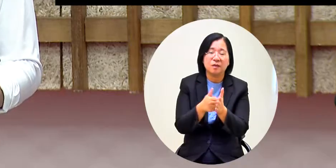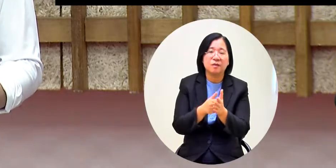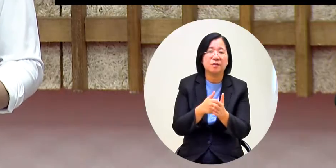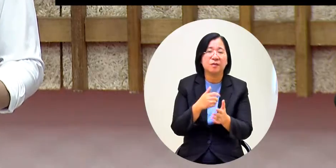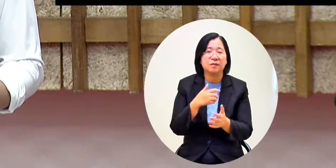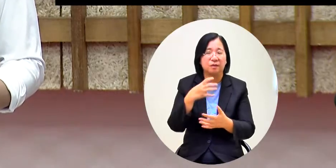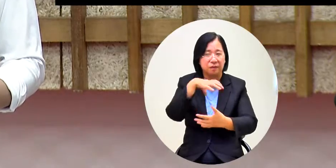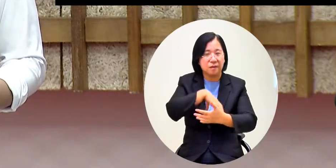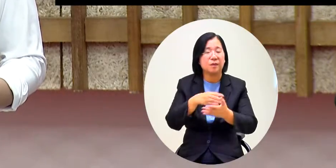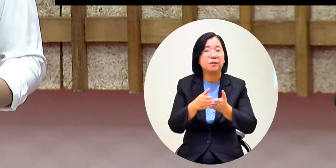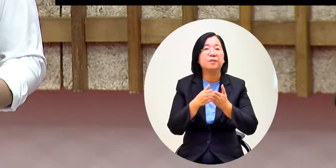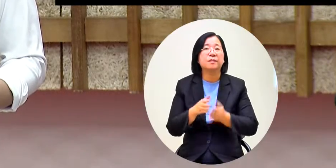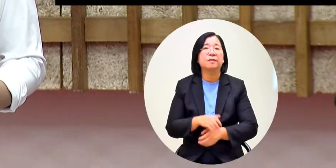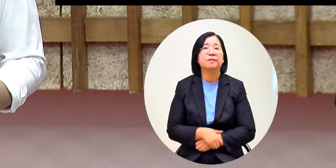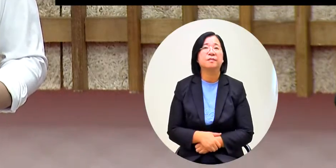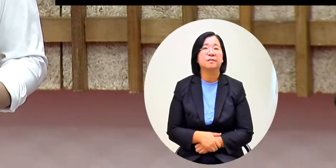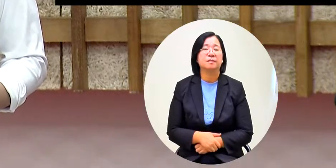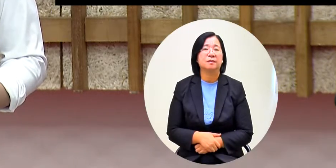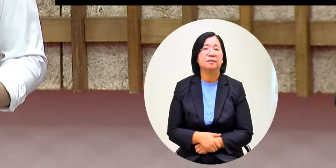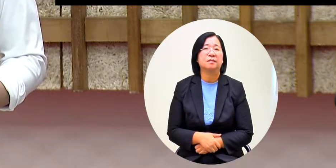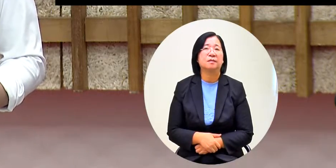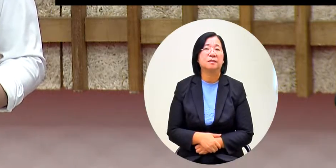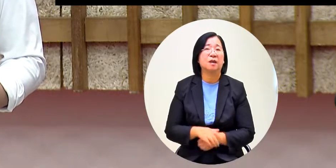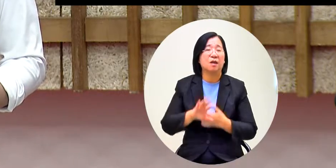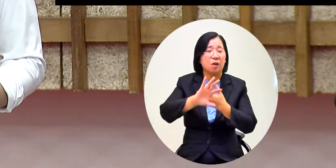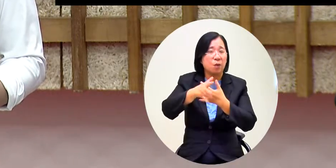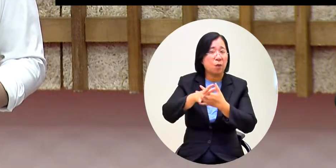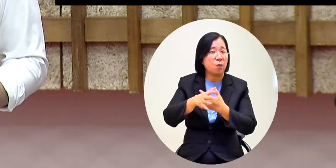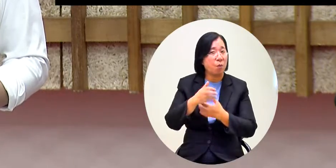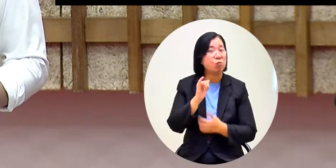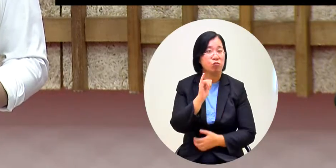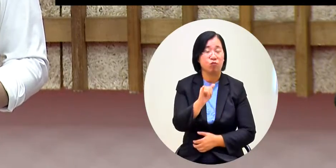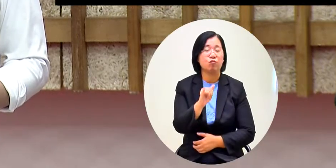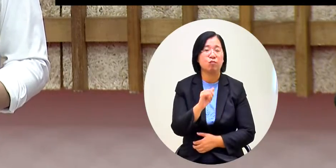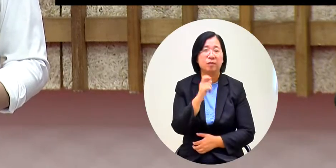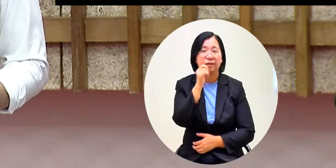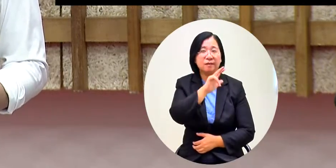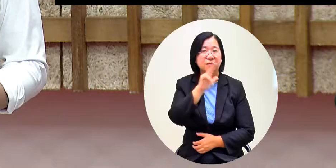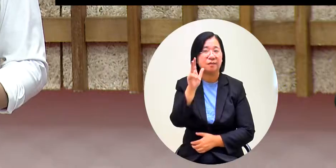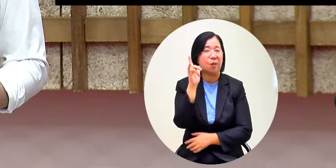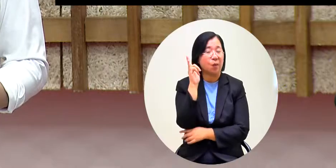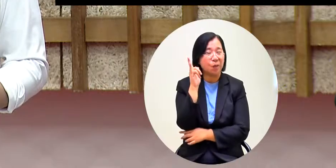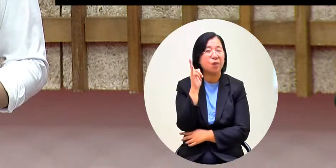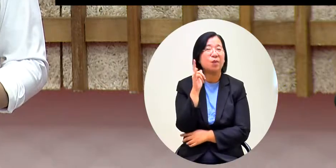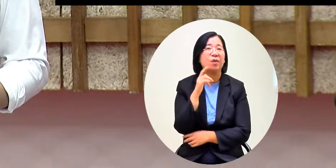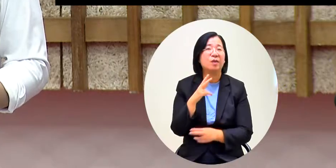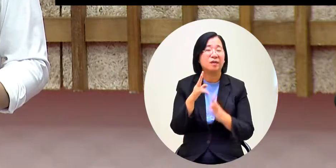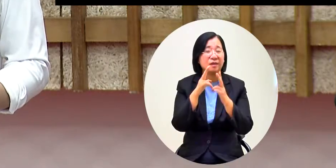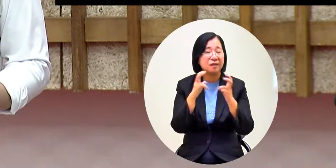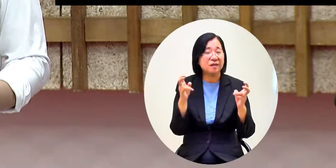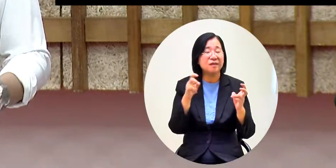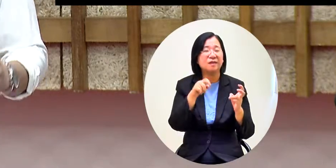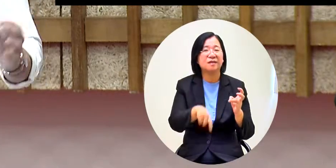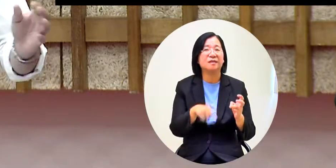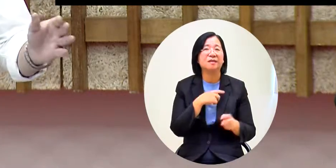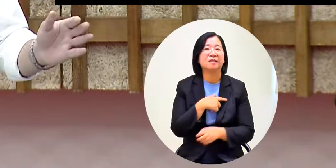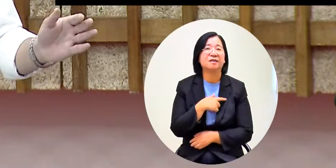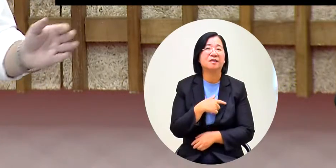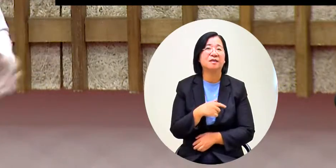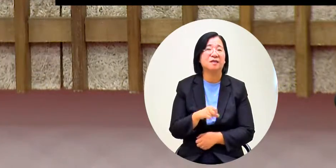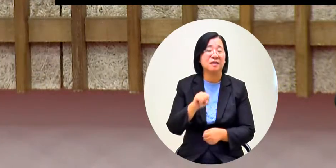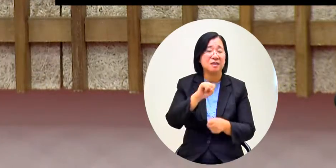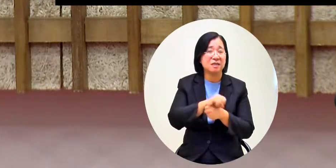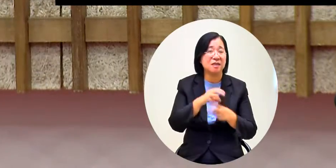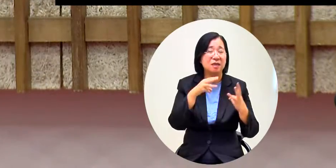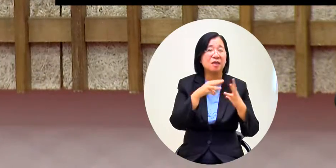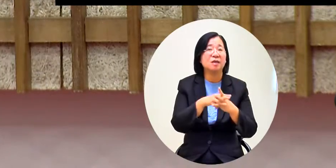去，像国外有一些很不错、很有特色的候车亭，像在加州、像在日本的长崎，都因应当地